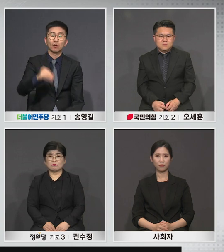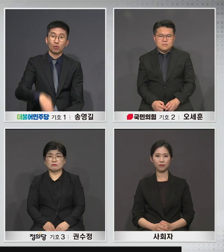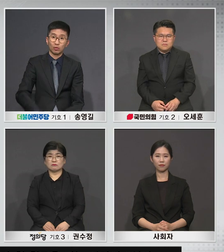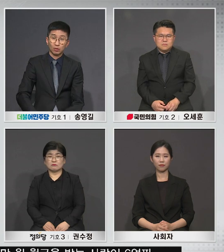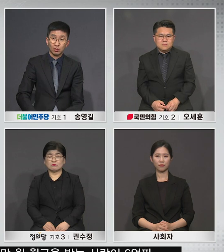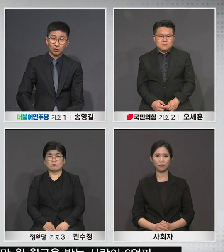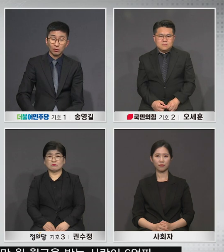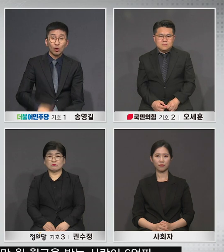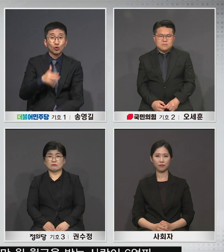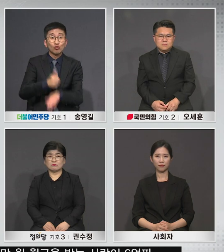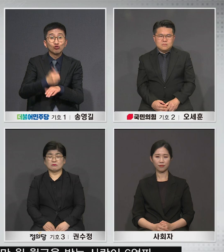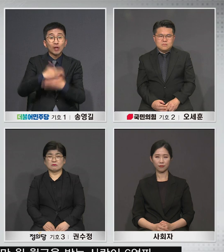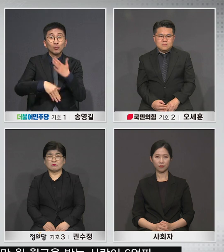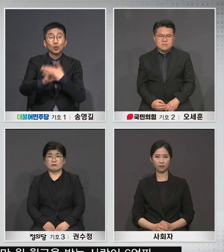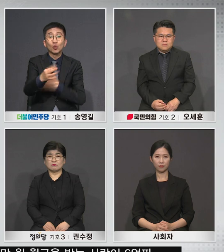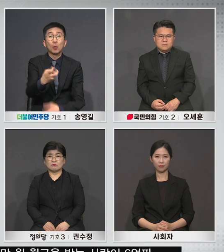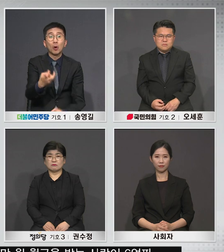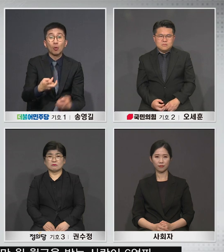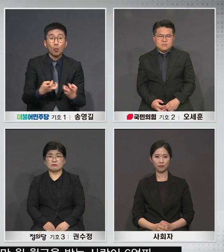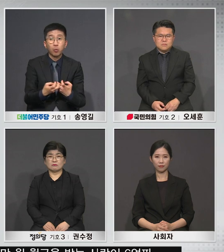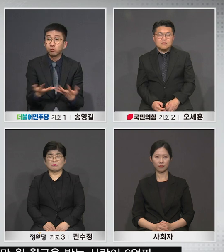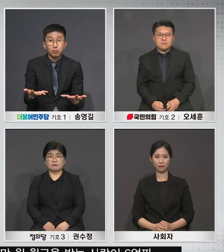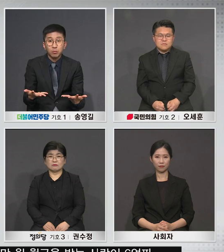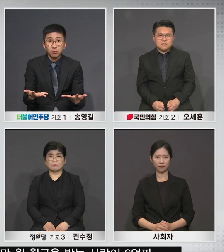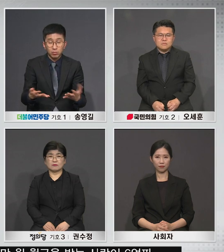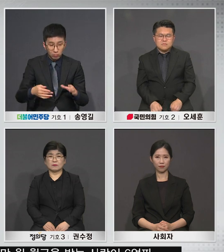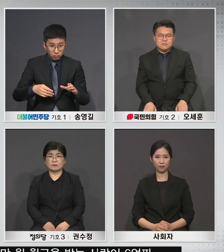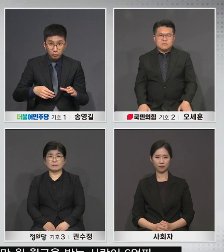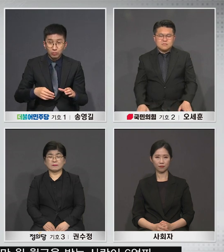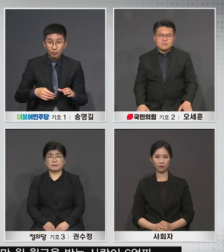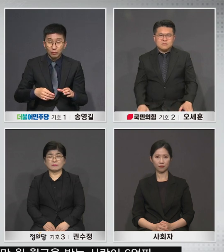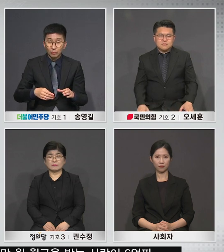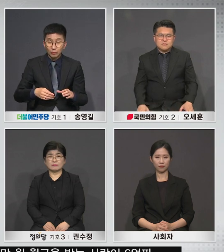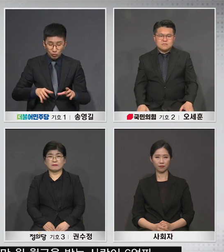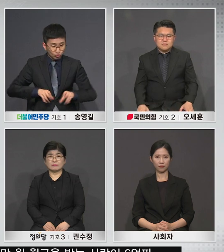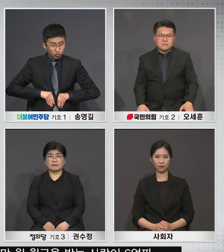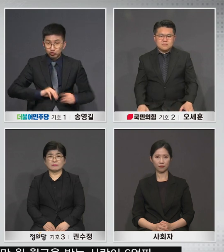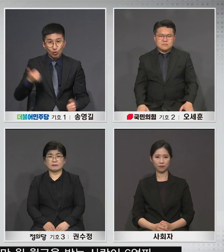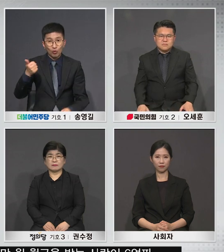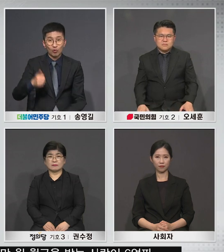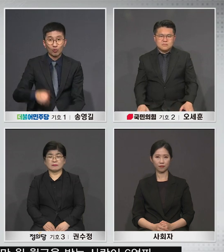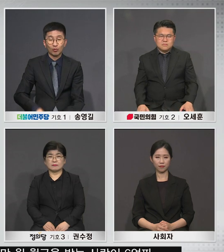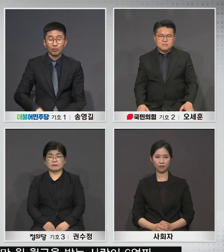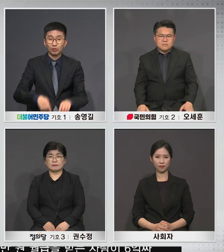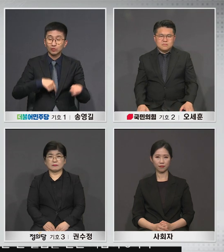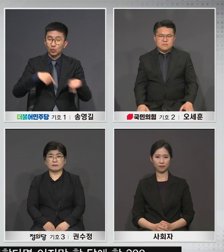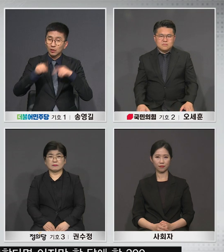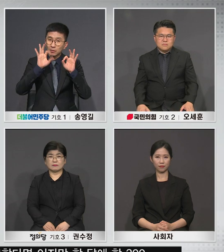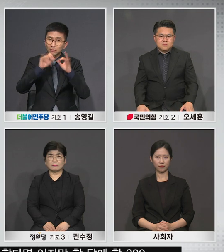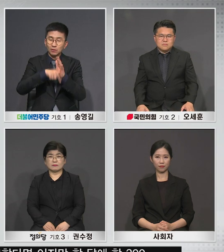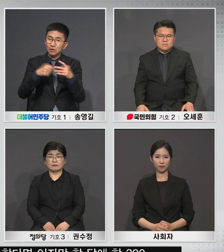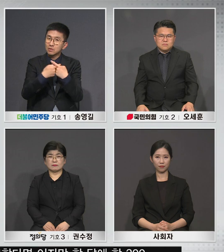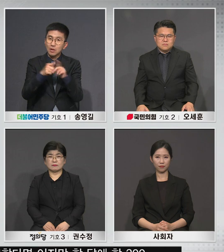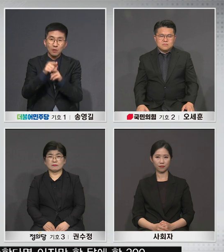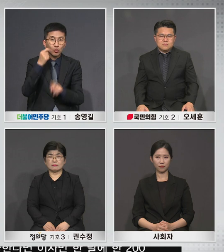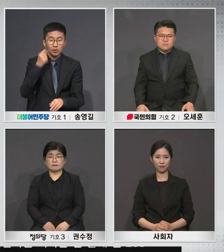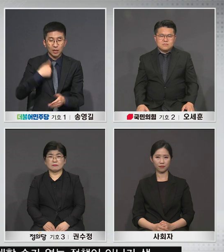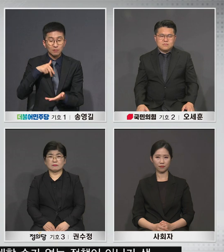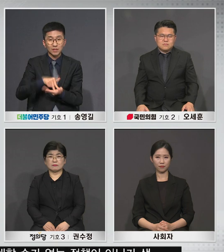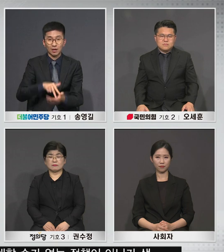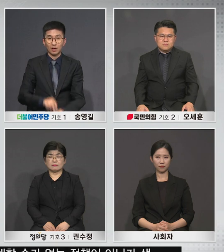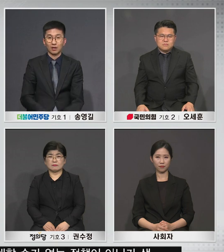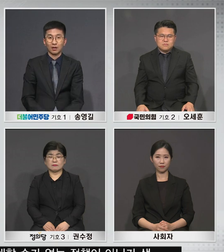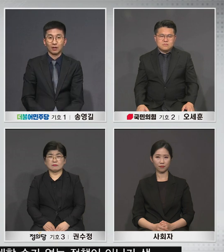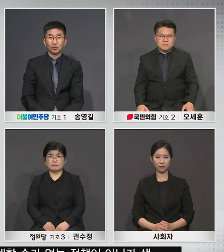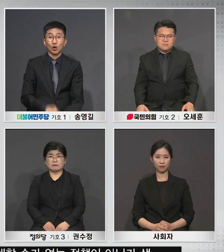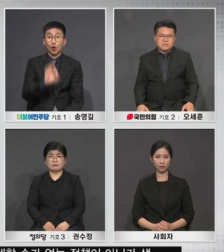끊어먹고 살라는 것인지 이해할 수가 없는 그런 정책이 아닌가 이렇게 생각이 듭니다. 특히 제가 들은 정보에 따르면 오세훈 후보